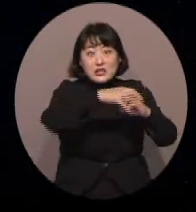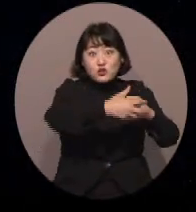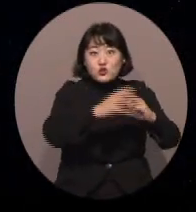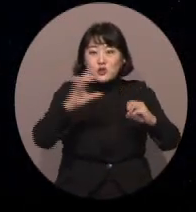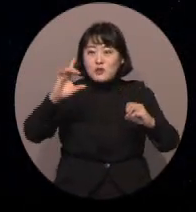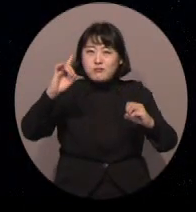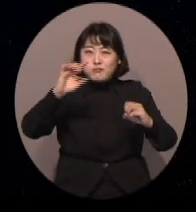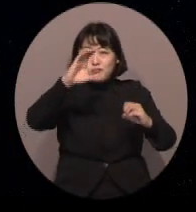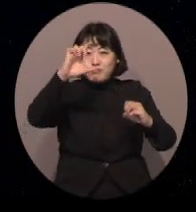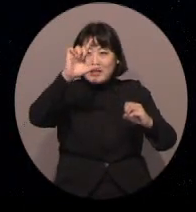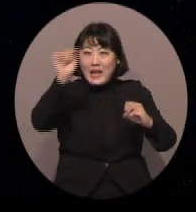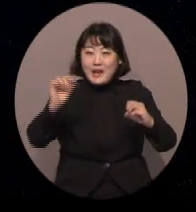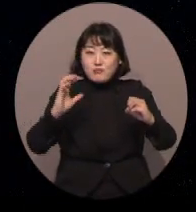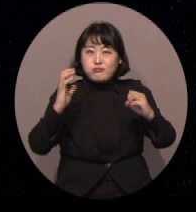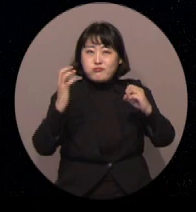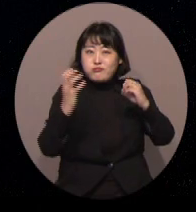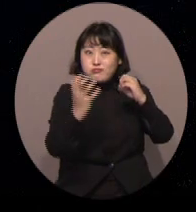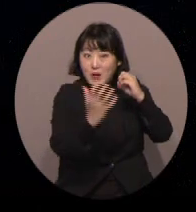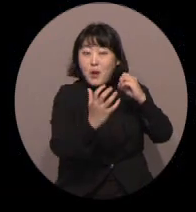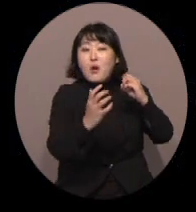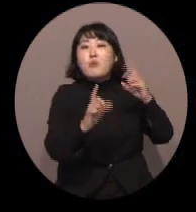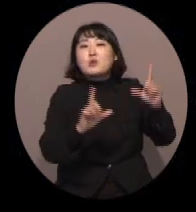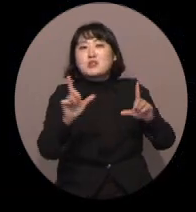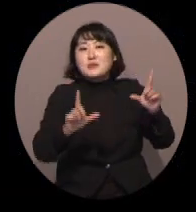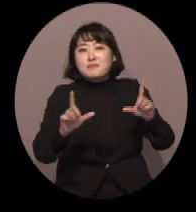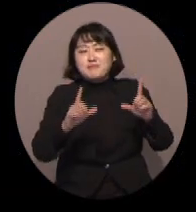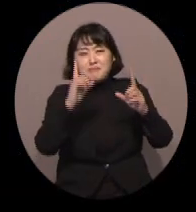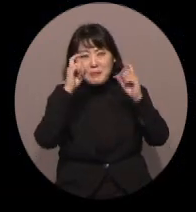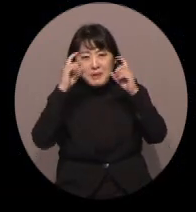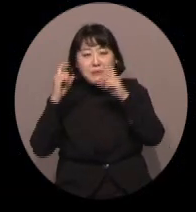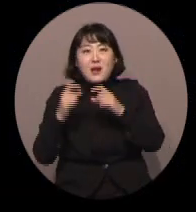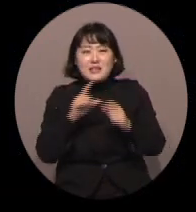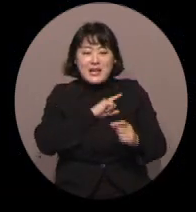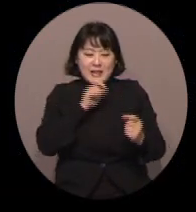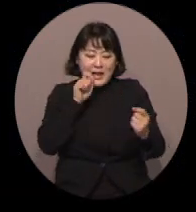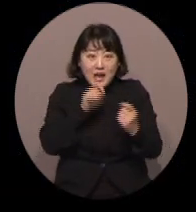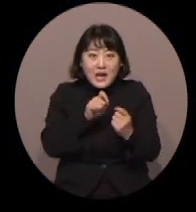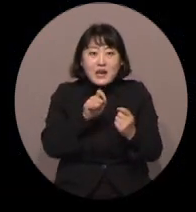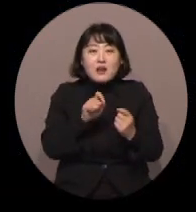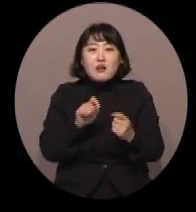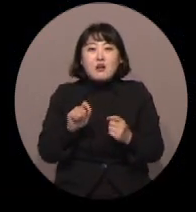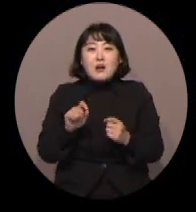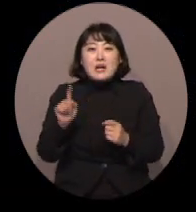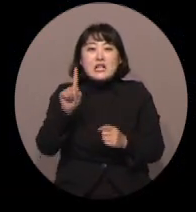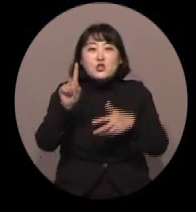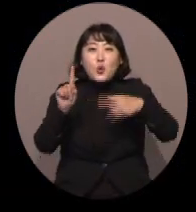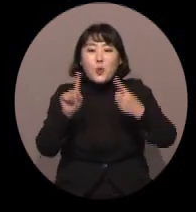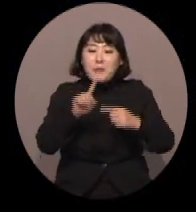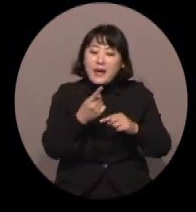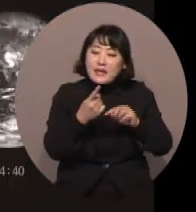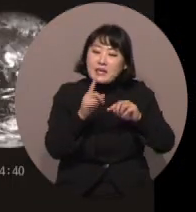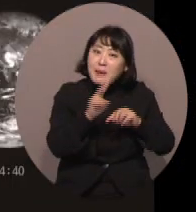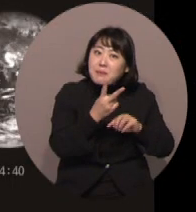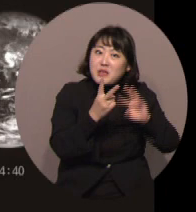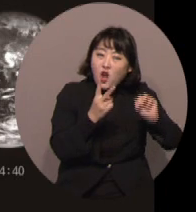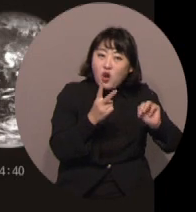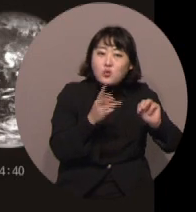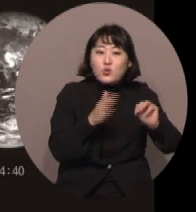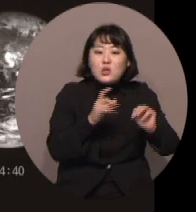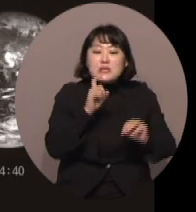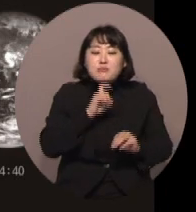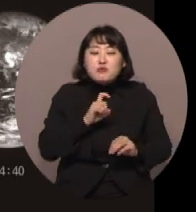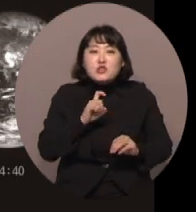촬영해 전송했습니다. 특히 달이 지구와 가장 근접한 모습을 초속 1,200m의 속도로 운행하며 10분